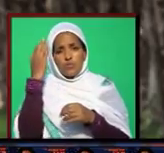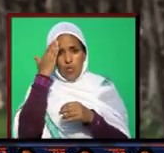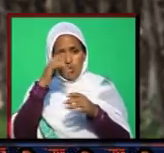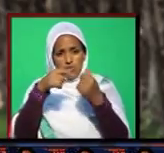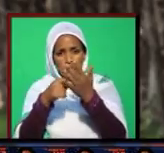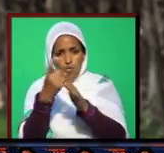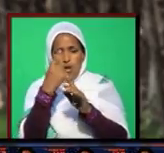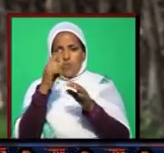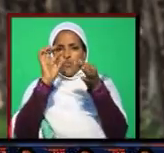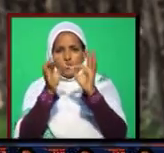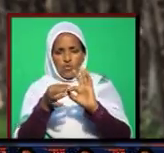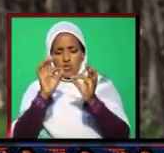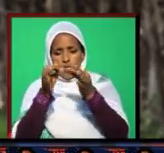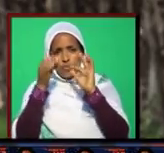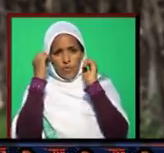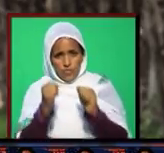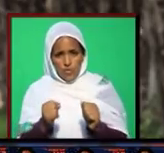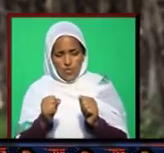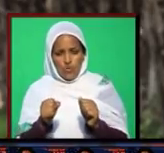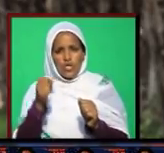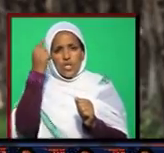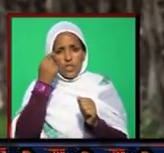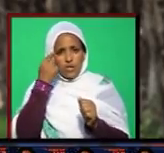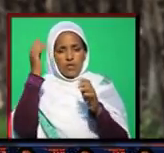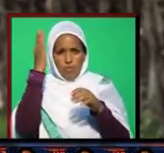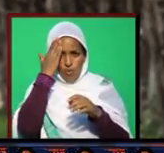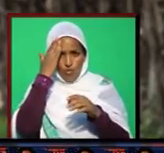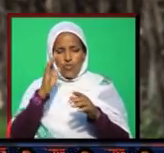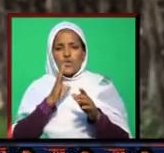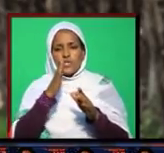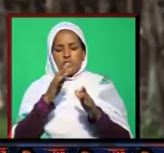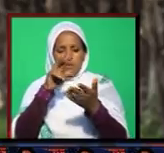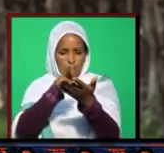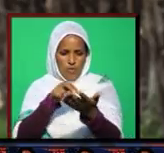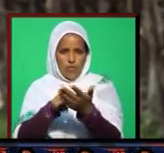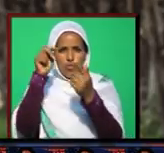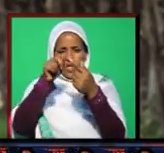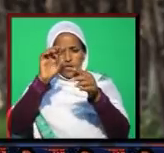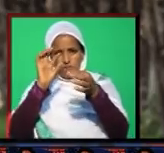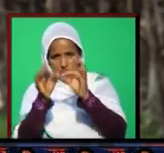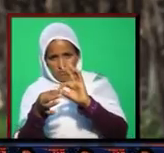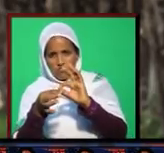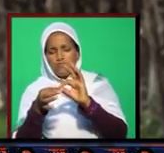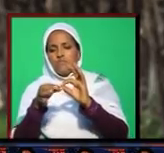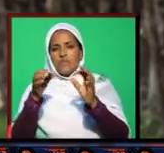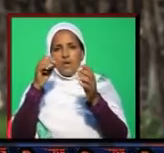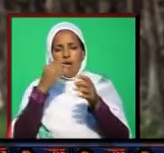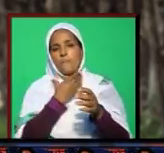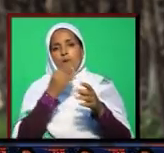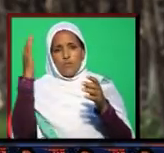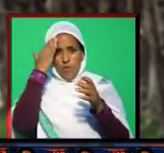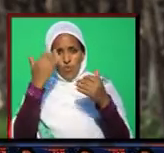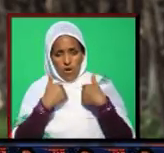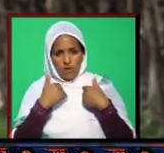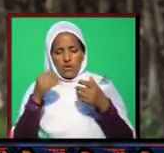ልሳናትን የሚያውቅ ስለሆነ አንዱ ይተርጉም። ሊተረጉም የሚችለው ትግርኛ የሚያውቀው ግዕዝ አንባቢ ሲኖር ግዕዙን ያነብለታል፣ ወደ ትግርኛ ይተረጉማል።